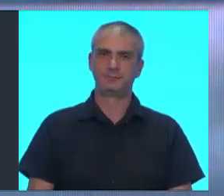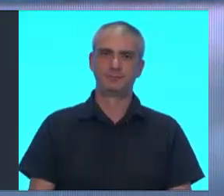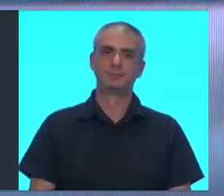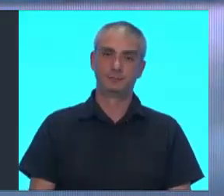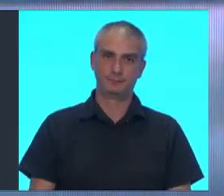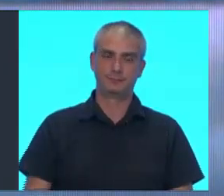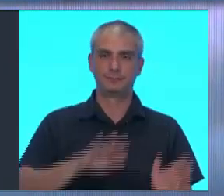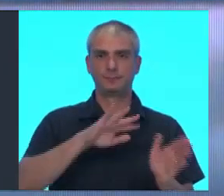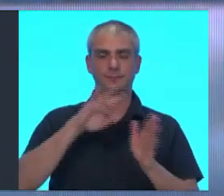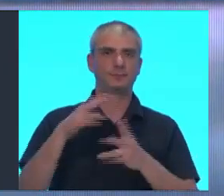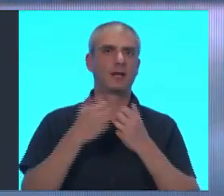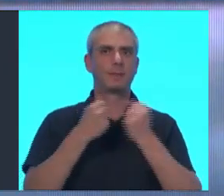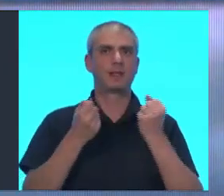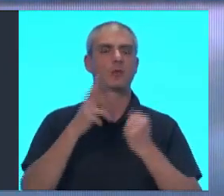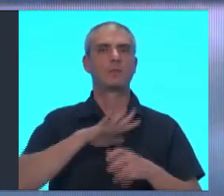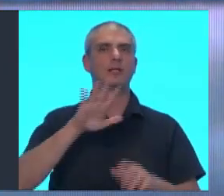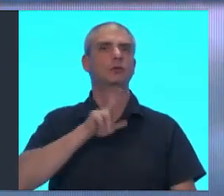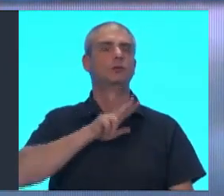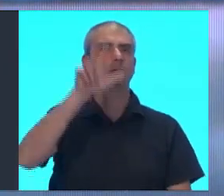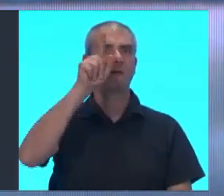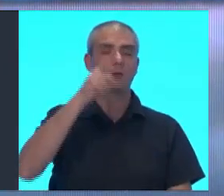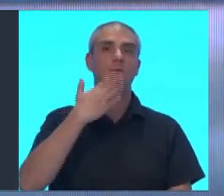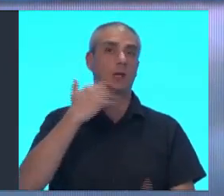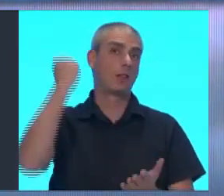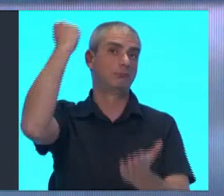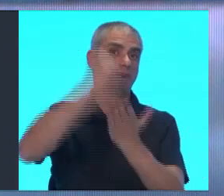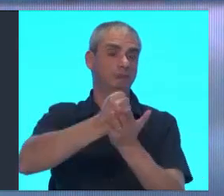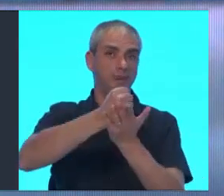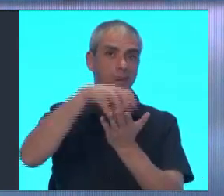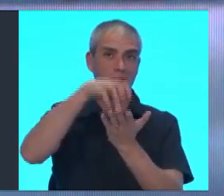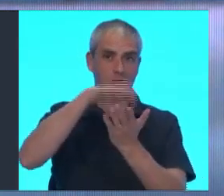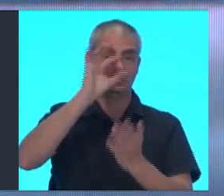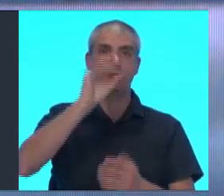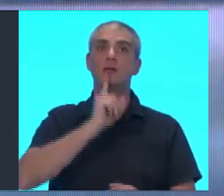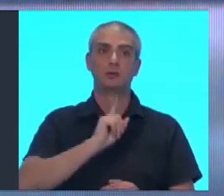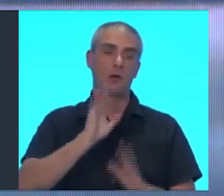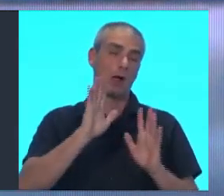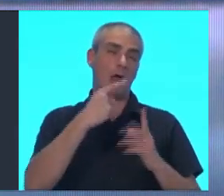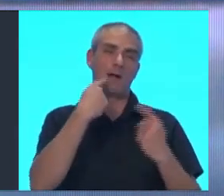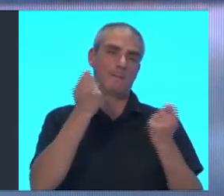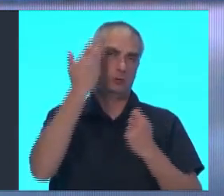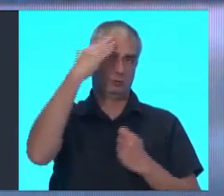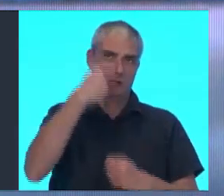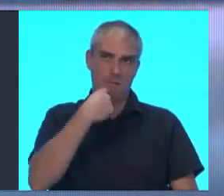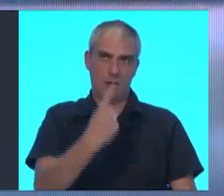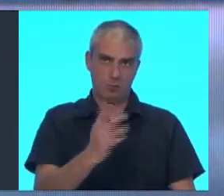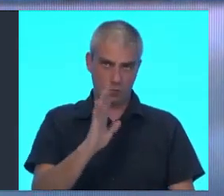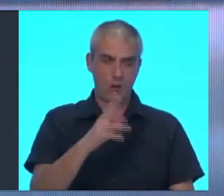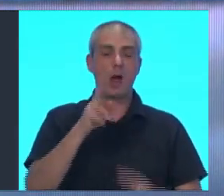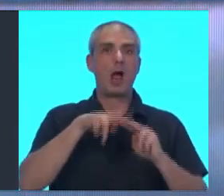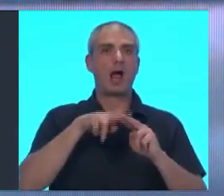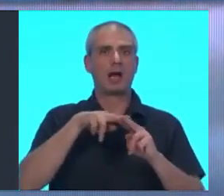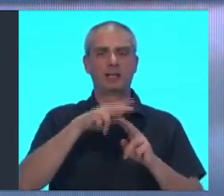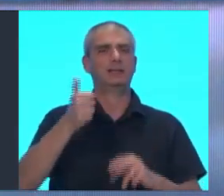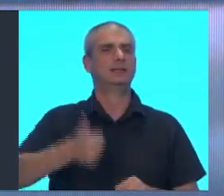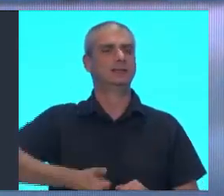מכאן למתיחות הגואה בחזית הצפונית, תקיפה ישראלית של מתקן נשק סמוך לדמשק, כך על פי פרסומים זרים. זה קורה אחרי סיור שרי